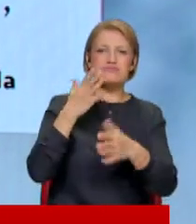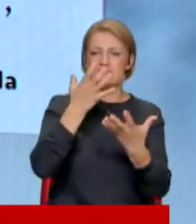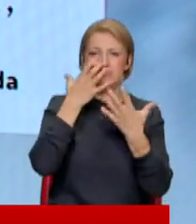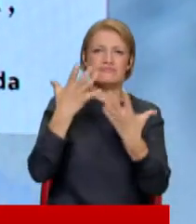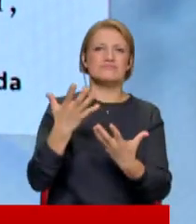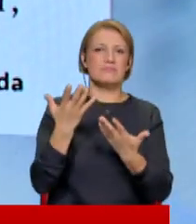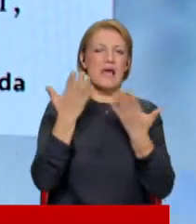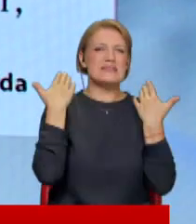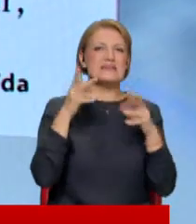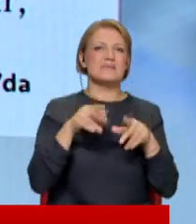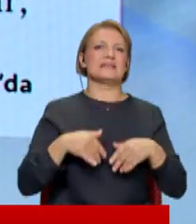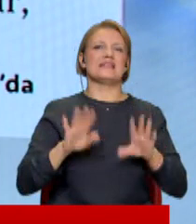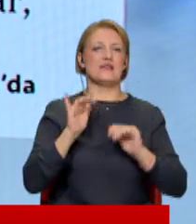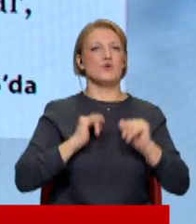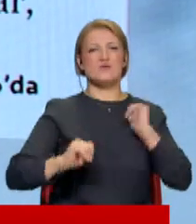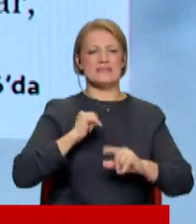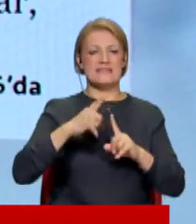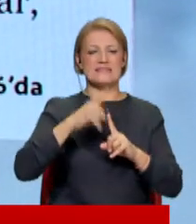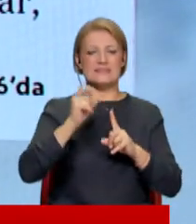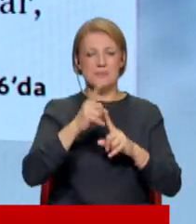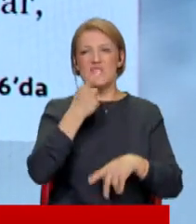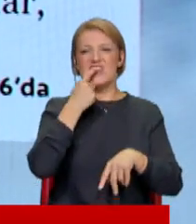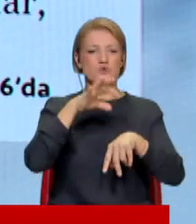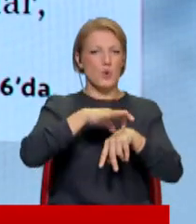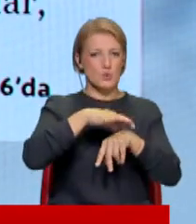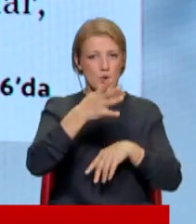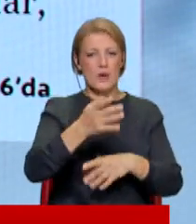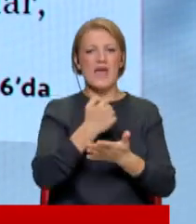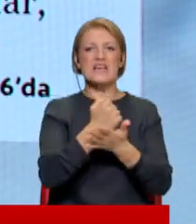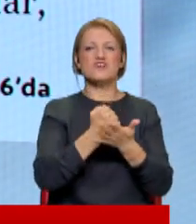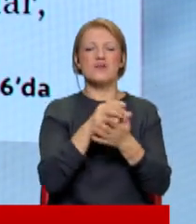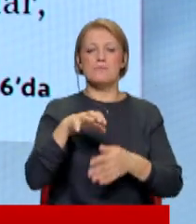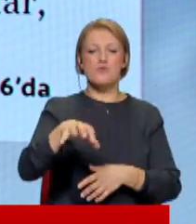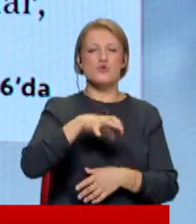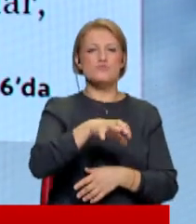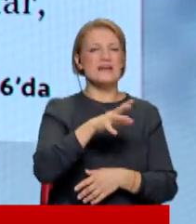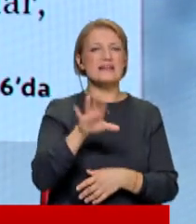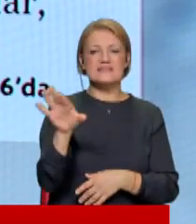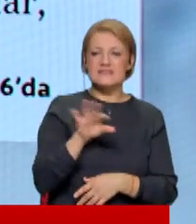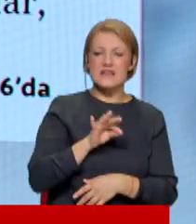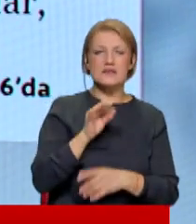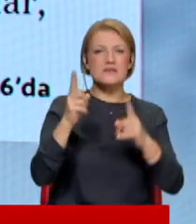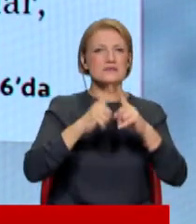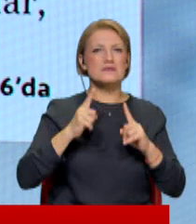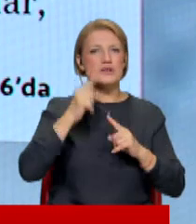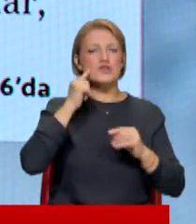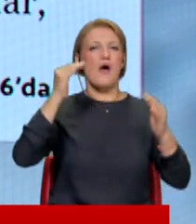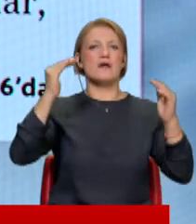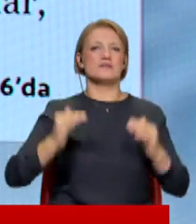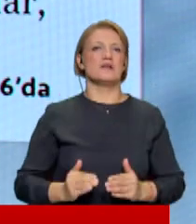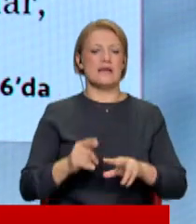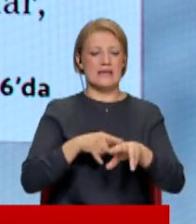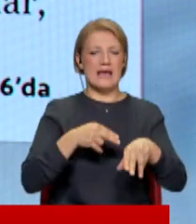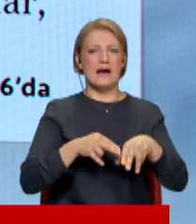Gazetesi üniversitelerin tıp diş hekimliği ve Eczacılık bölümlerini tercih edenlerin sayısı azaldı ve